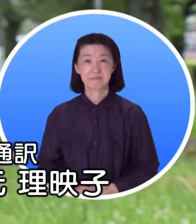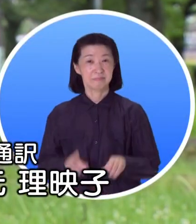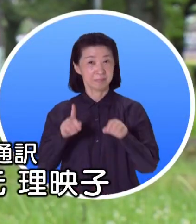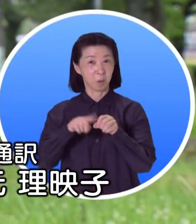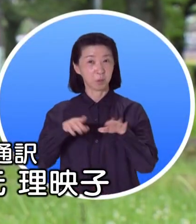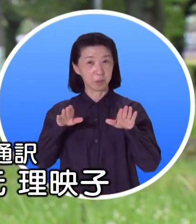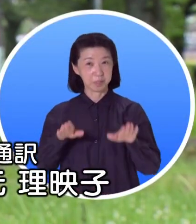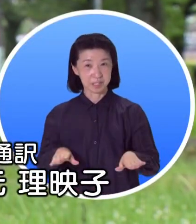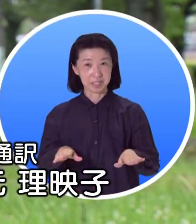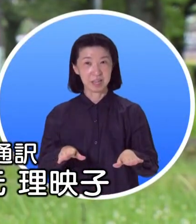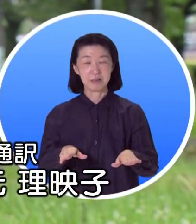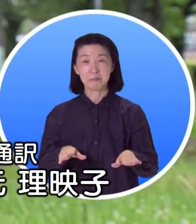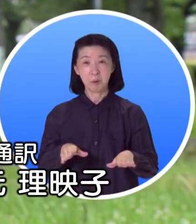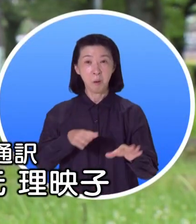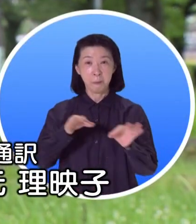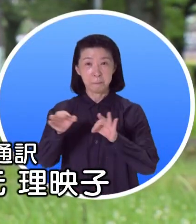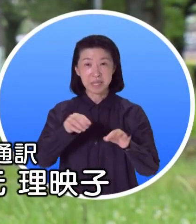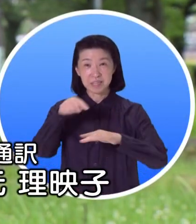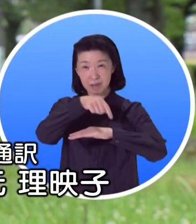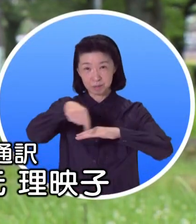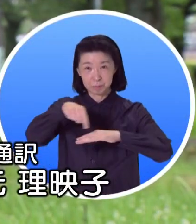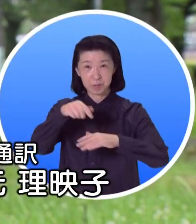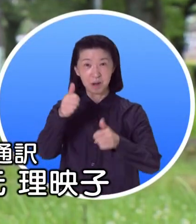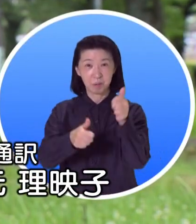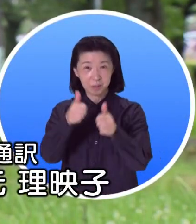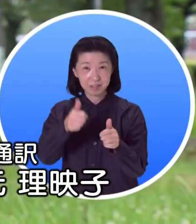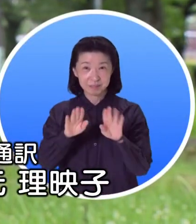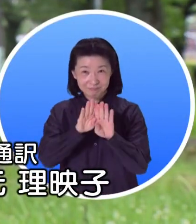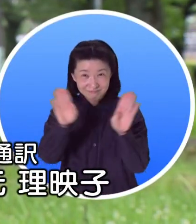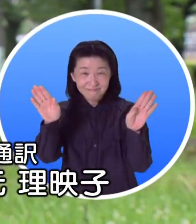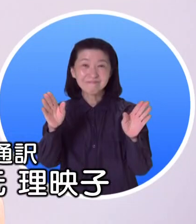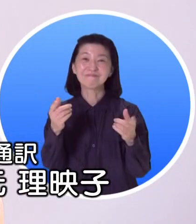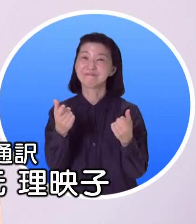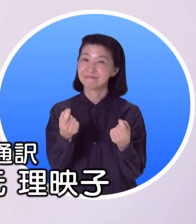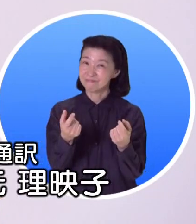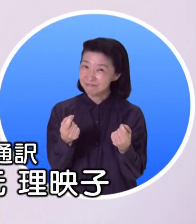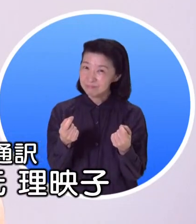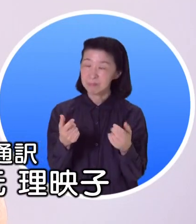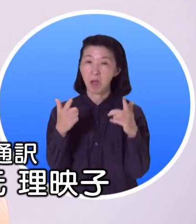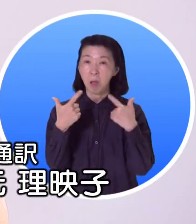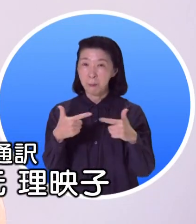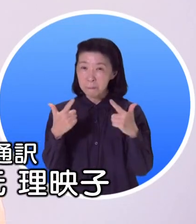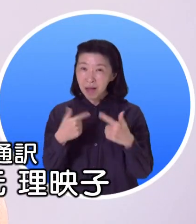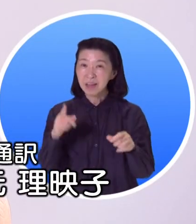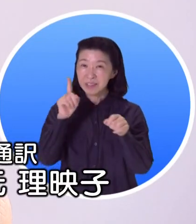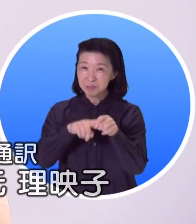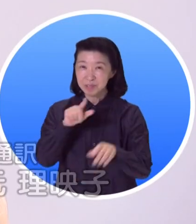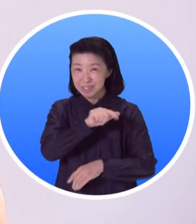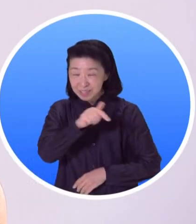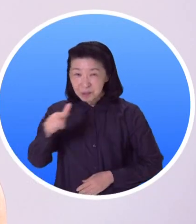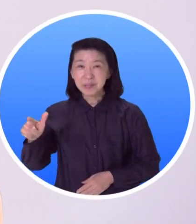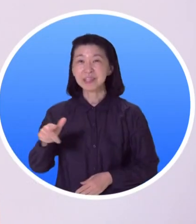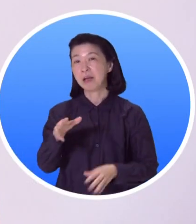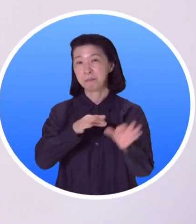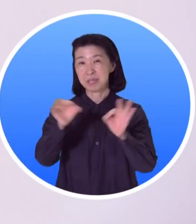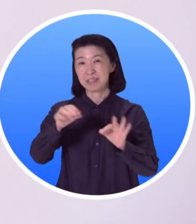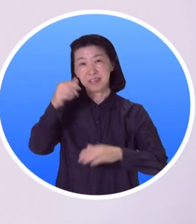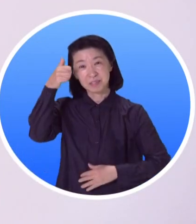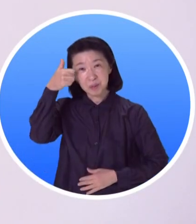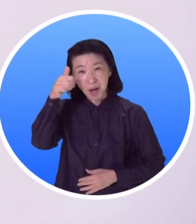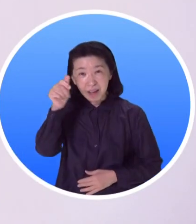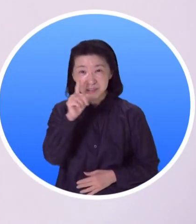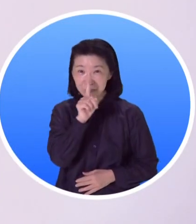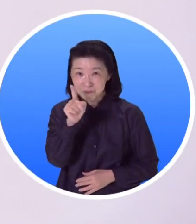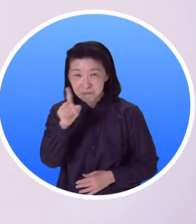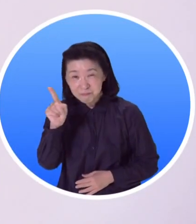今年もビジネスプランコンテストが開催されるのね。毎年いろんなビジネスのアイデアが生まれてて面白いんだよ